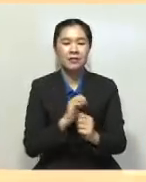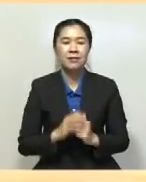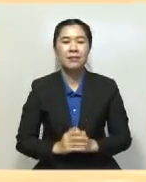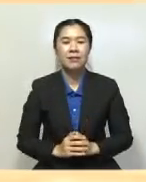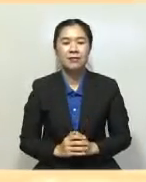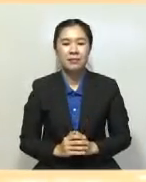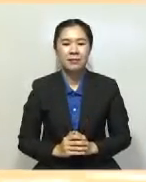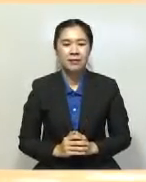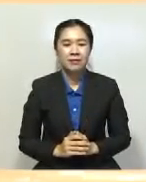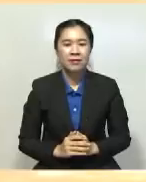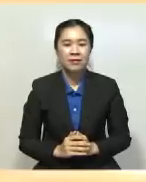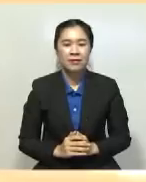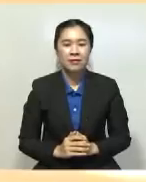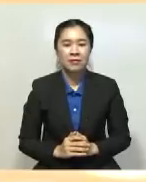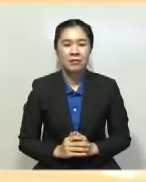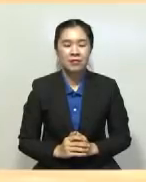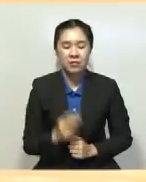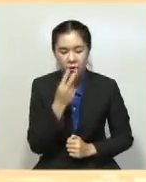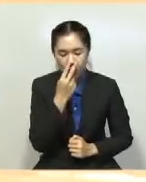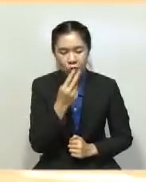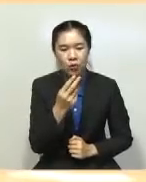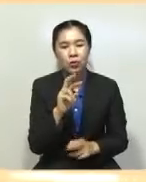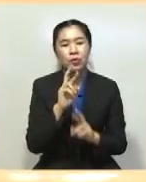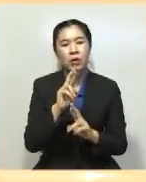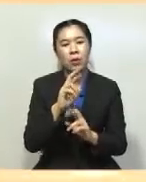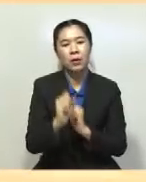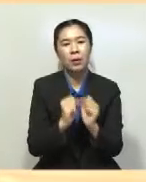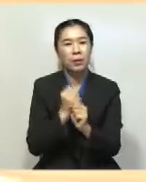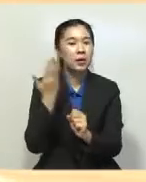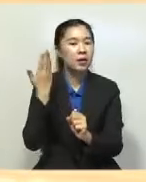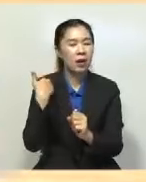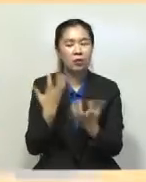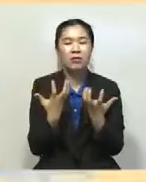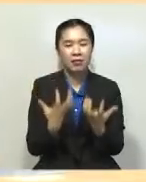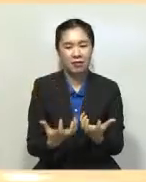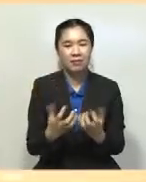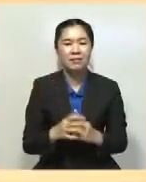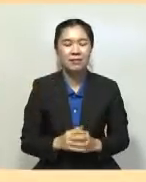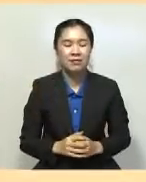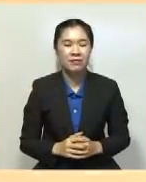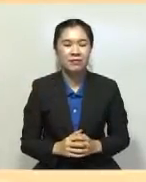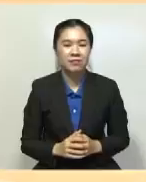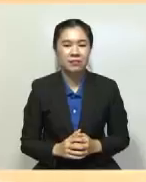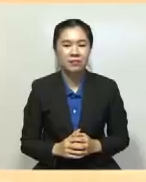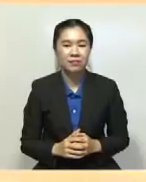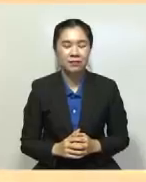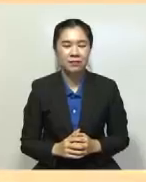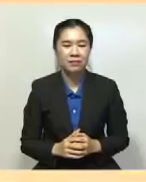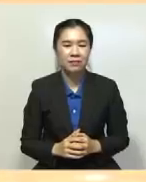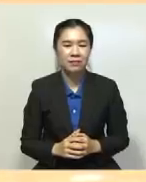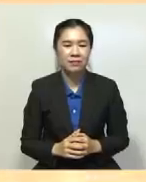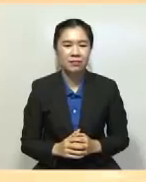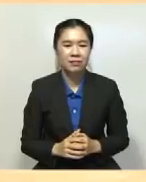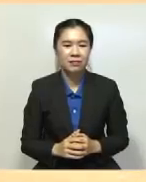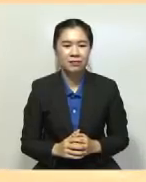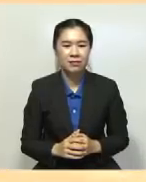แล้วก็ต้องคอยระวังอ ่ ะเพราะปีที่แล้วเราโดนเยอะอ่ะ ถ้าเทียบกันระหว่างปีนี้กับปีที่แล้วป้าค